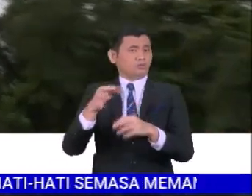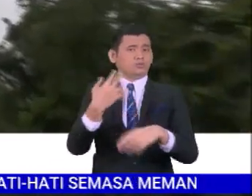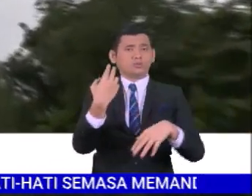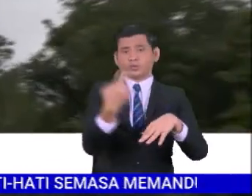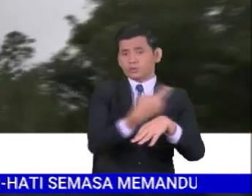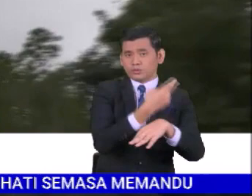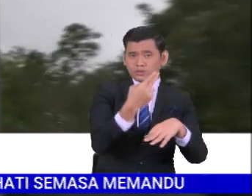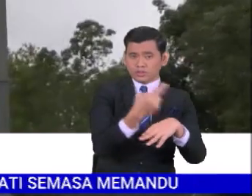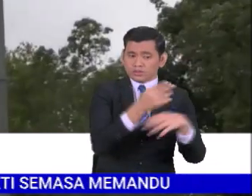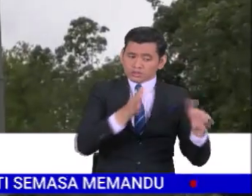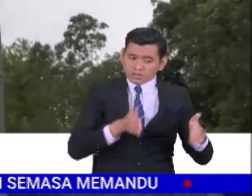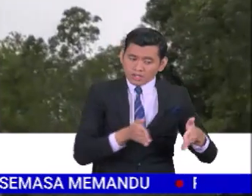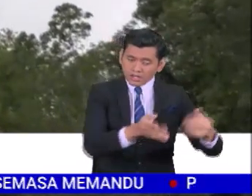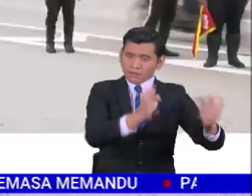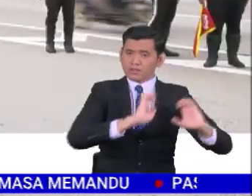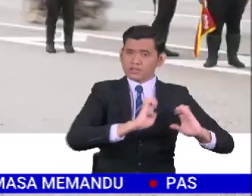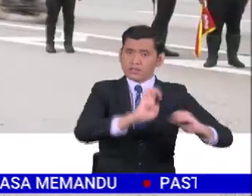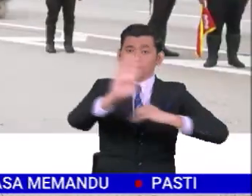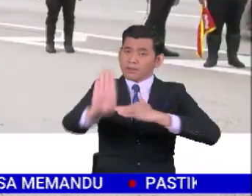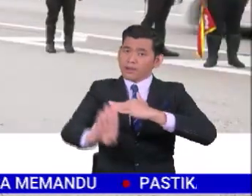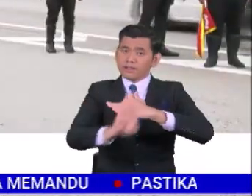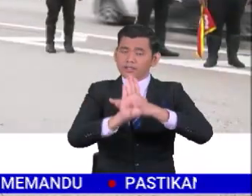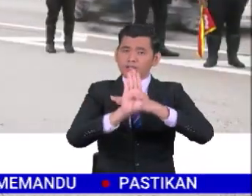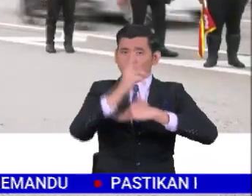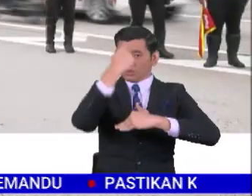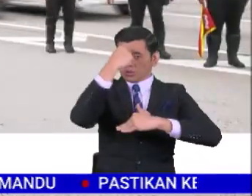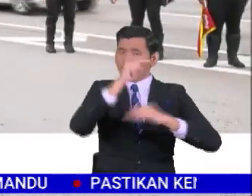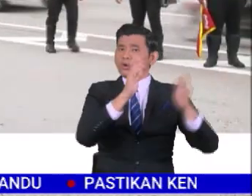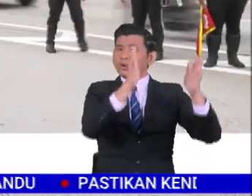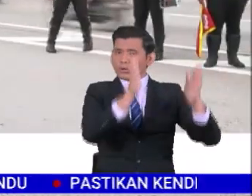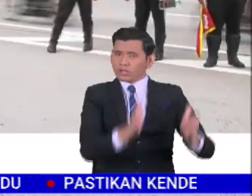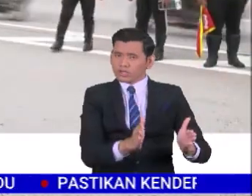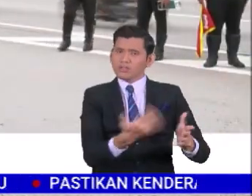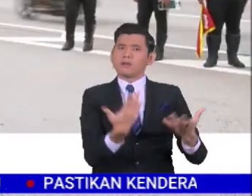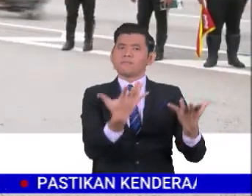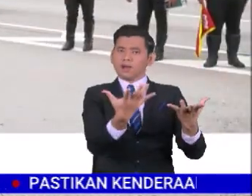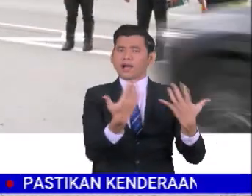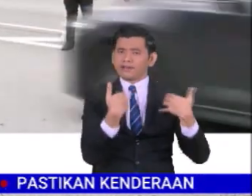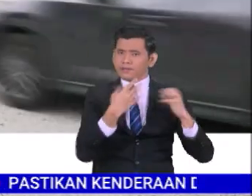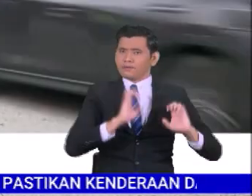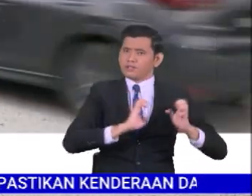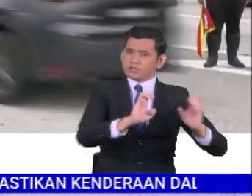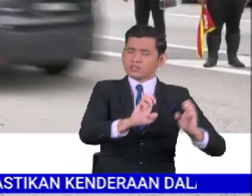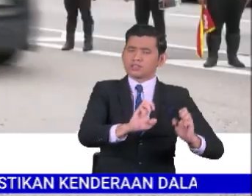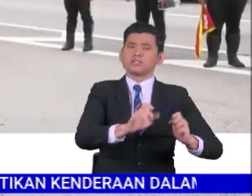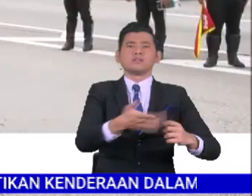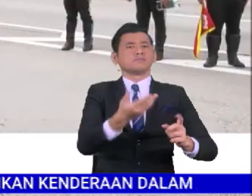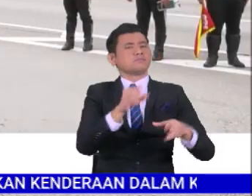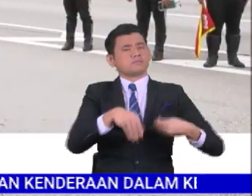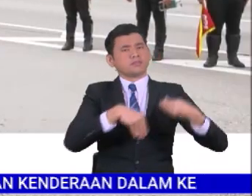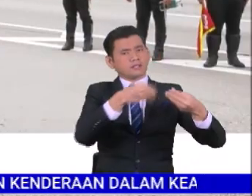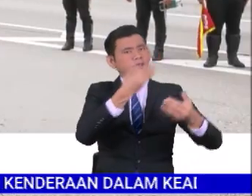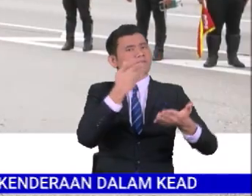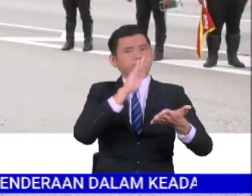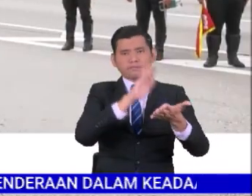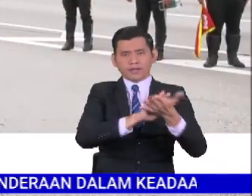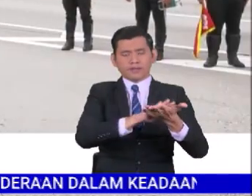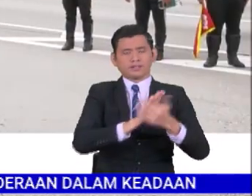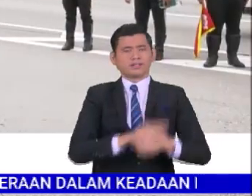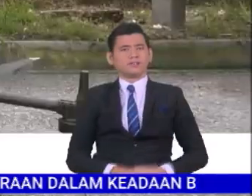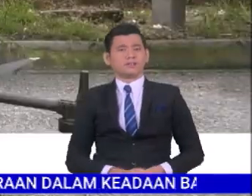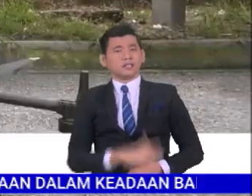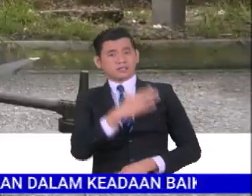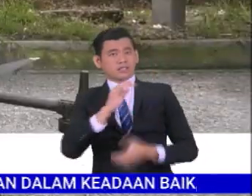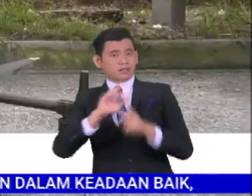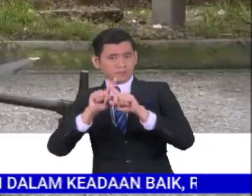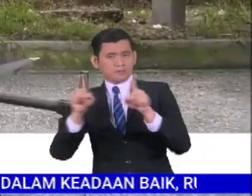mendatangkan kewaspadaan kepada pengguna-pengguna yang bahawa mereka dipantau. Mereka dipantau walaupun kelibat polis